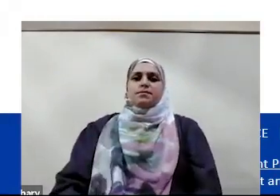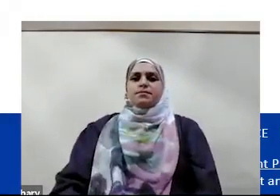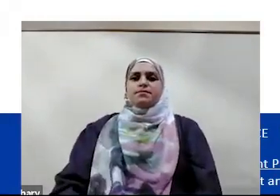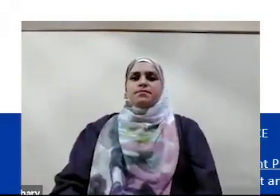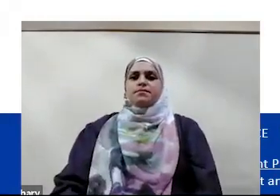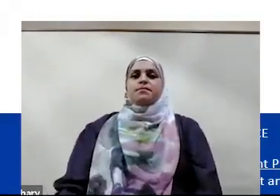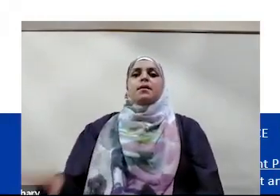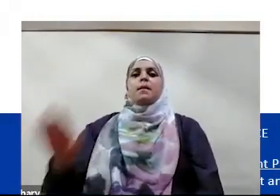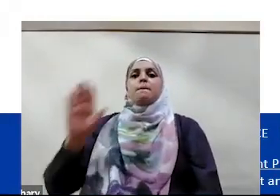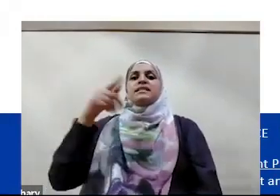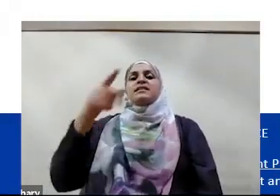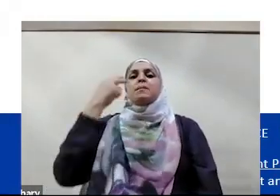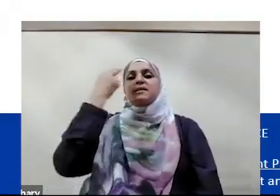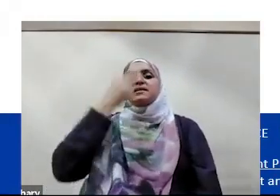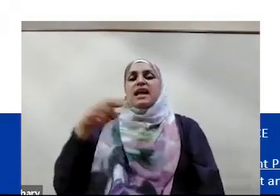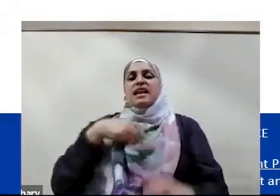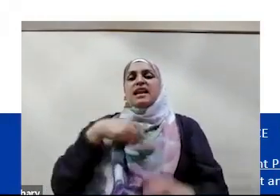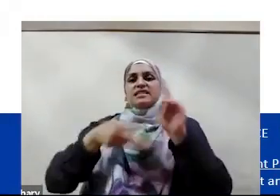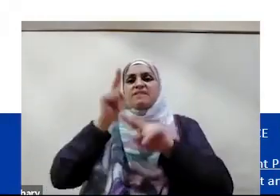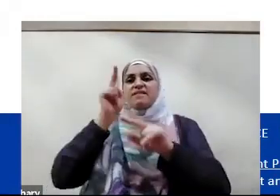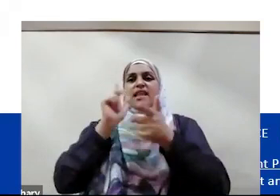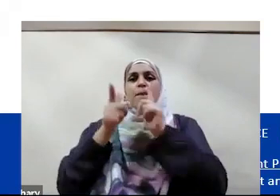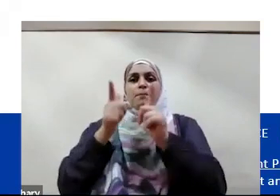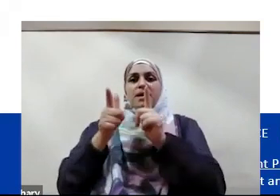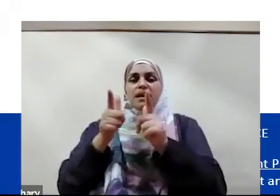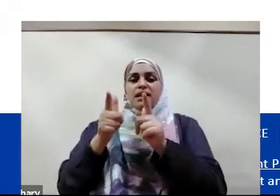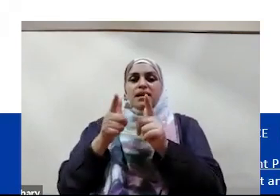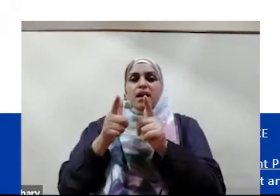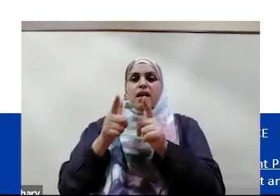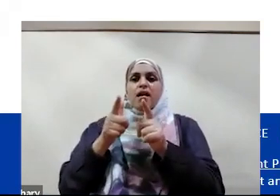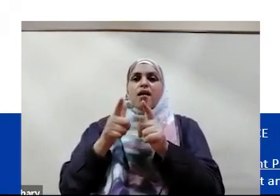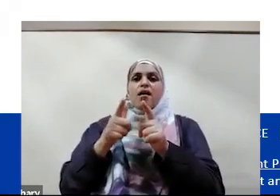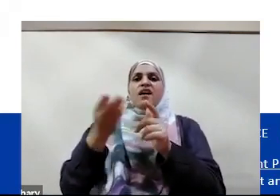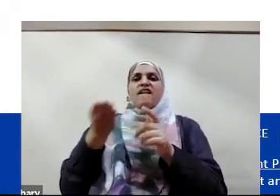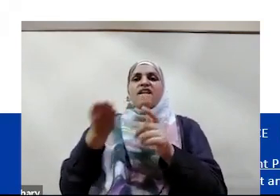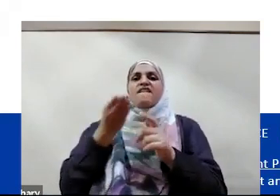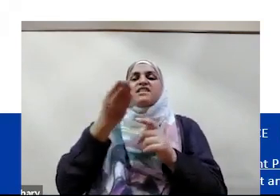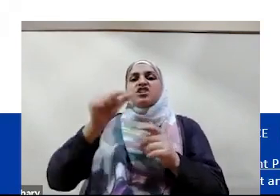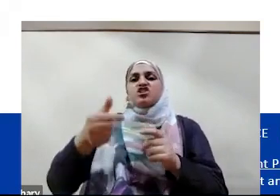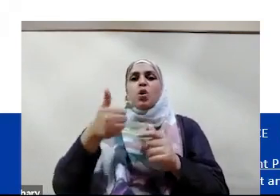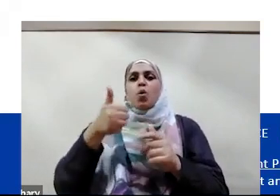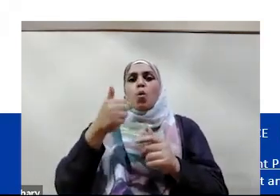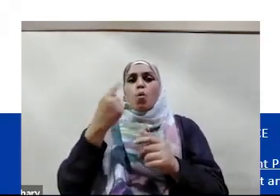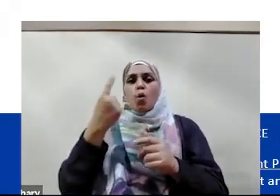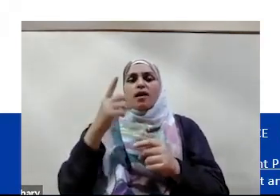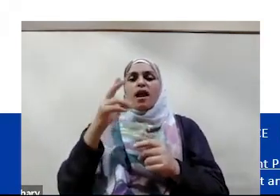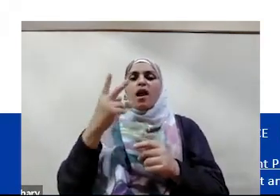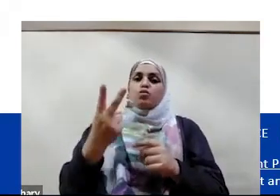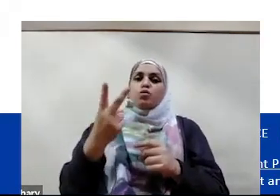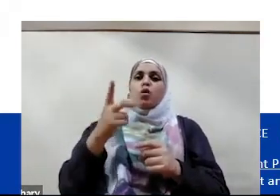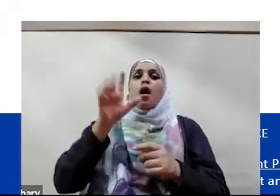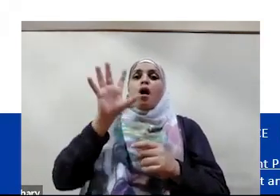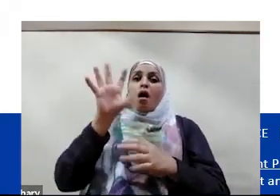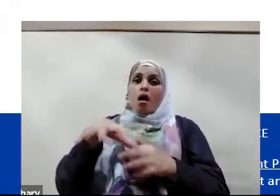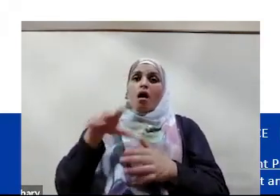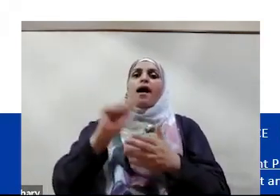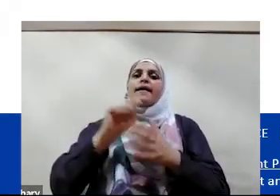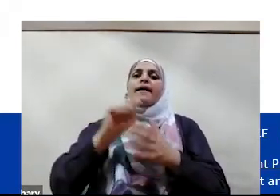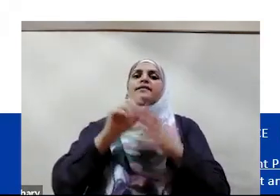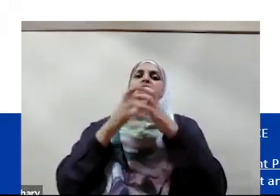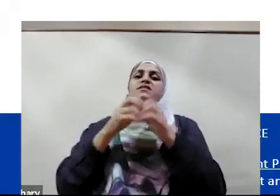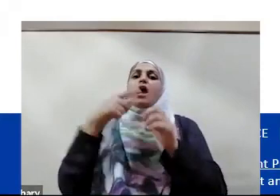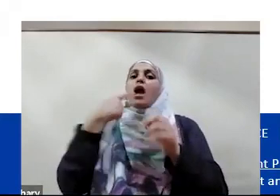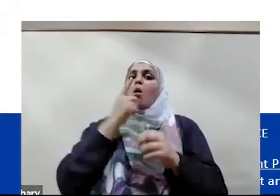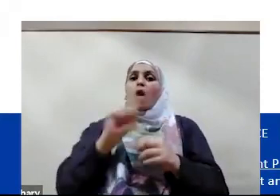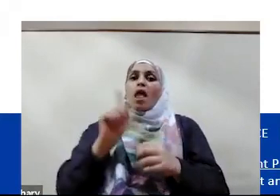بيسألني بعد كده لو أنا سافرت أمريكا على فيزا J1 أو J2، لو بكتب التفاصيل بتاعتها، لو لأ